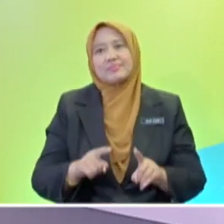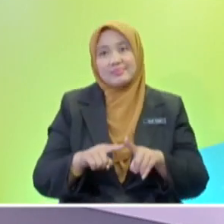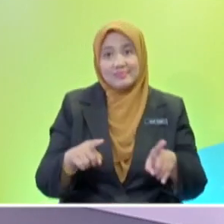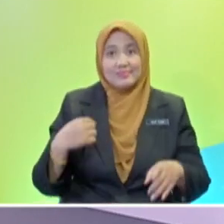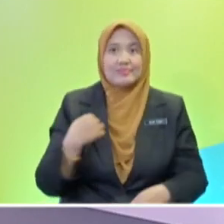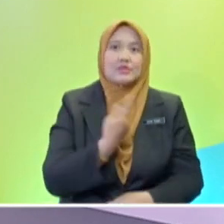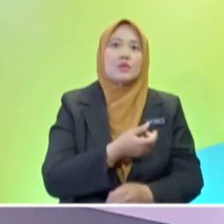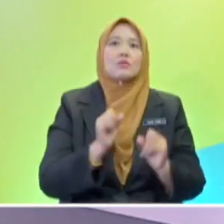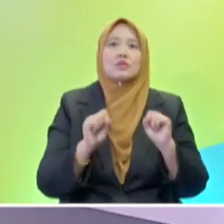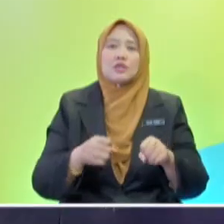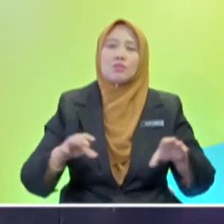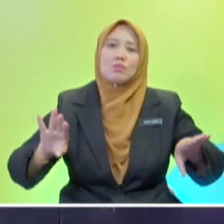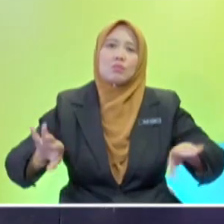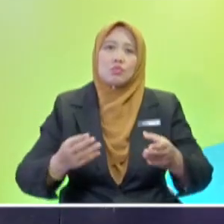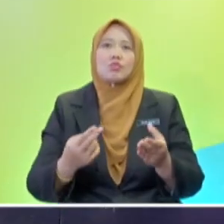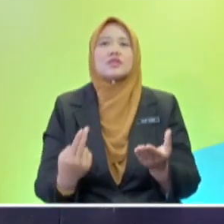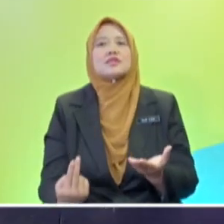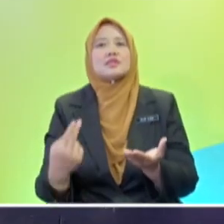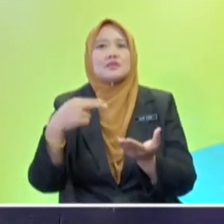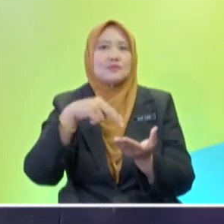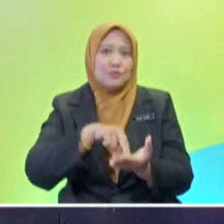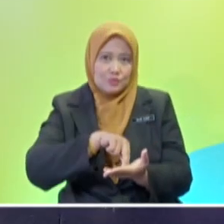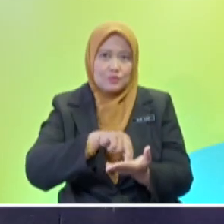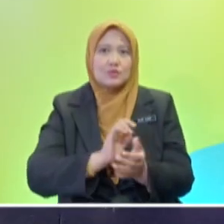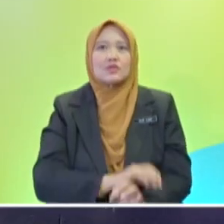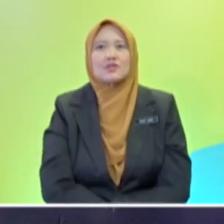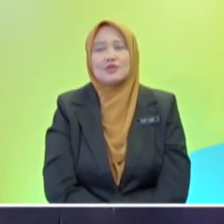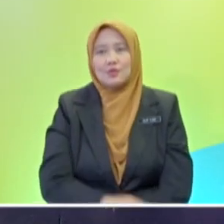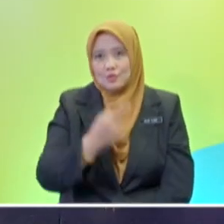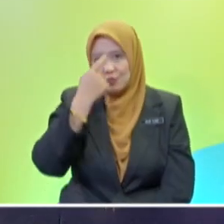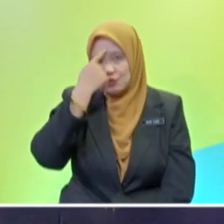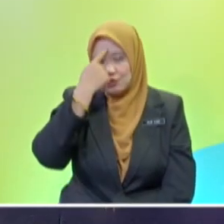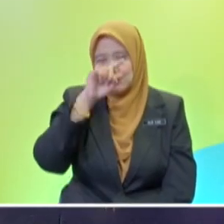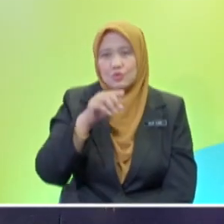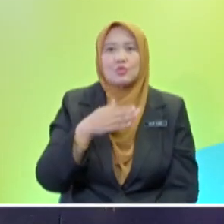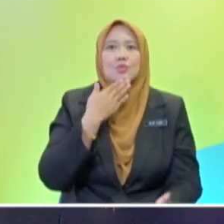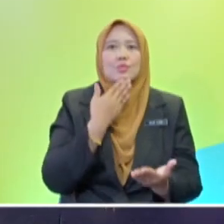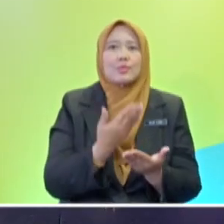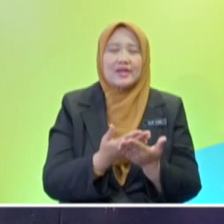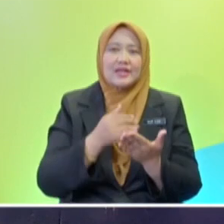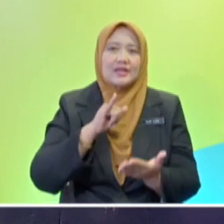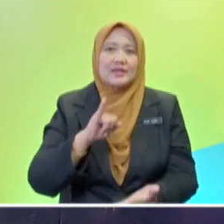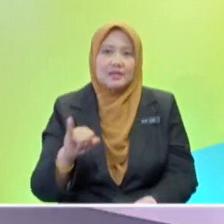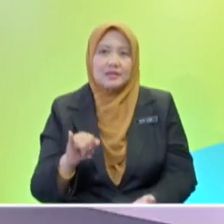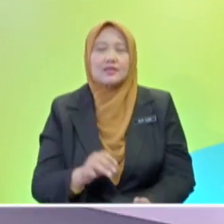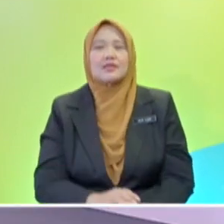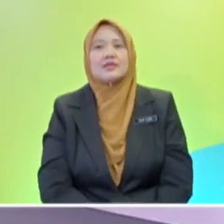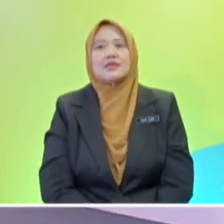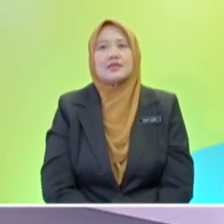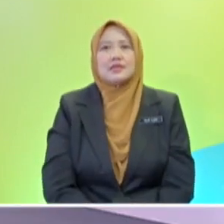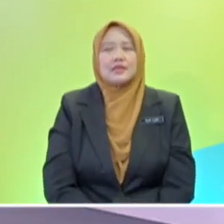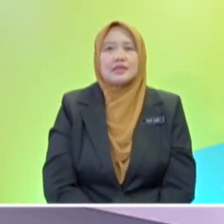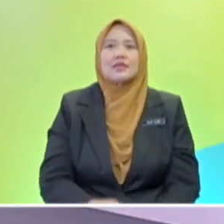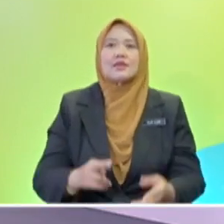tunjuk pada guru kita yang kita ada usaha untuk memperbaiki jadi dekat situ pencak Siren akan